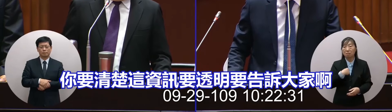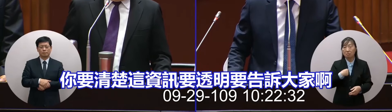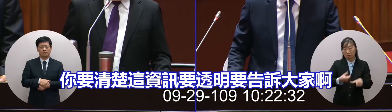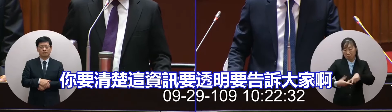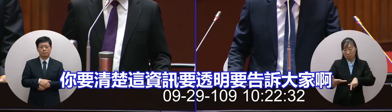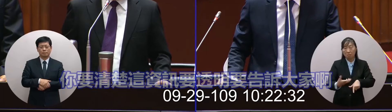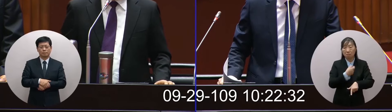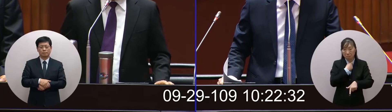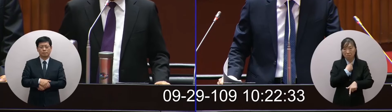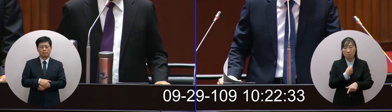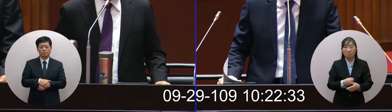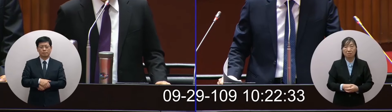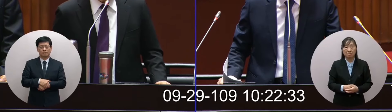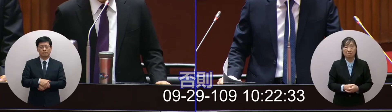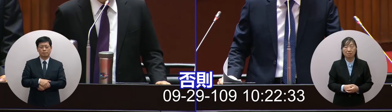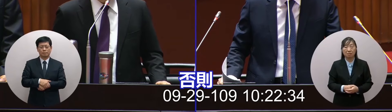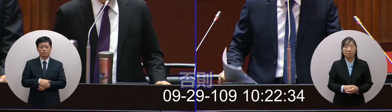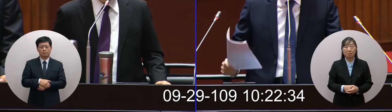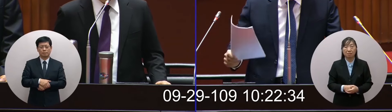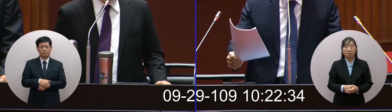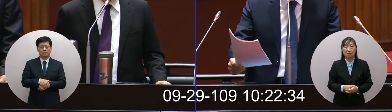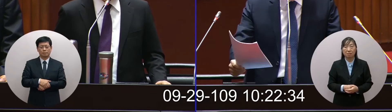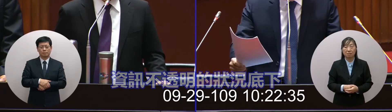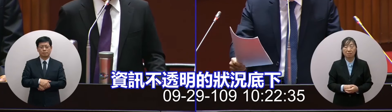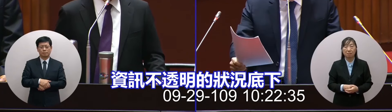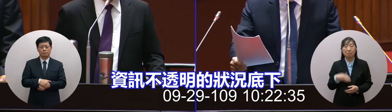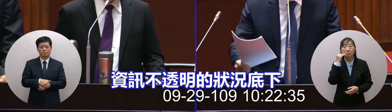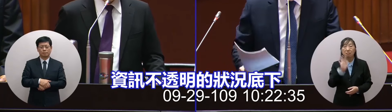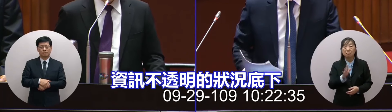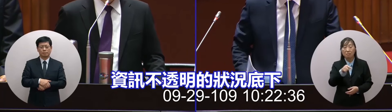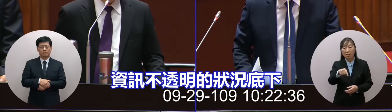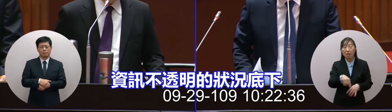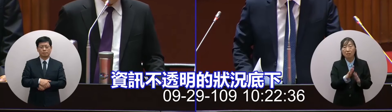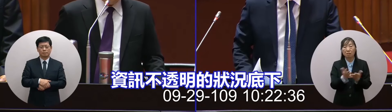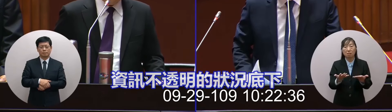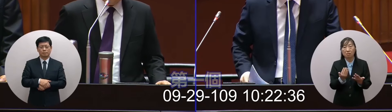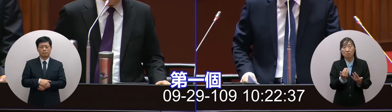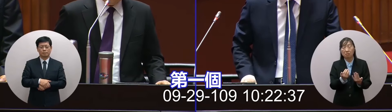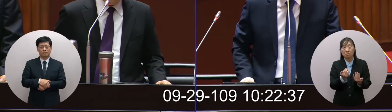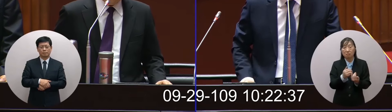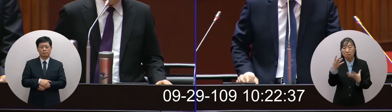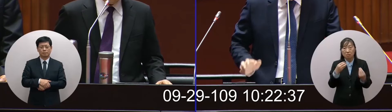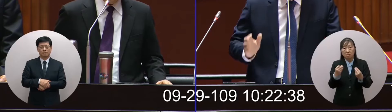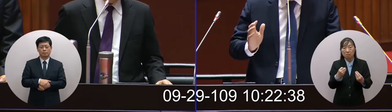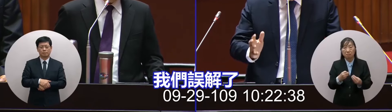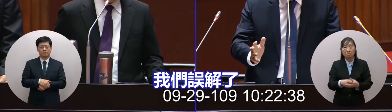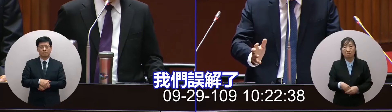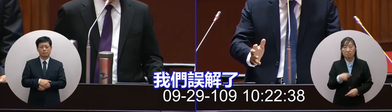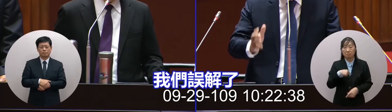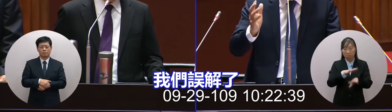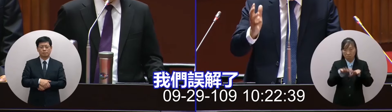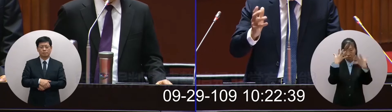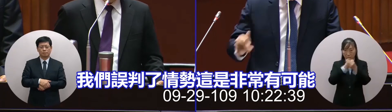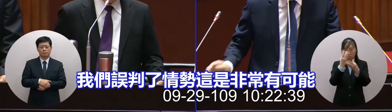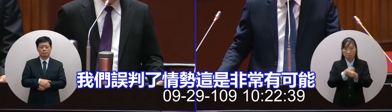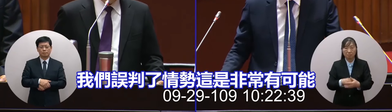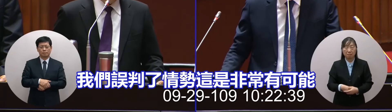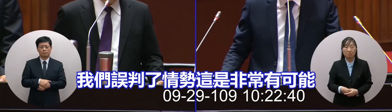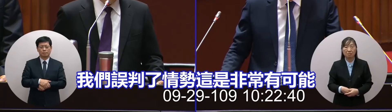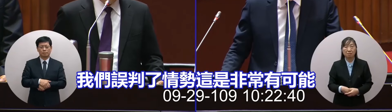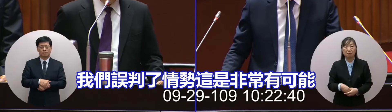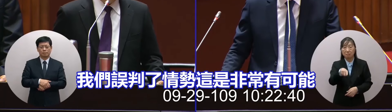明，要告诉大家、啊，否则资讯不透明的状况底下，第一个。我们误解的，我们误